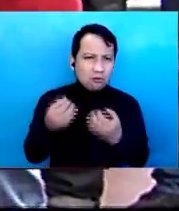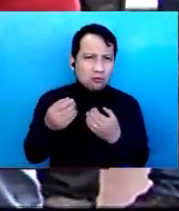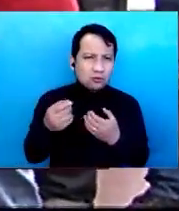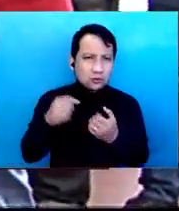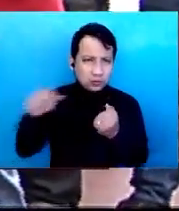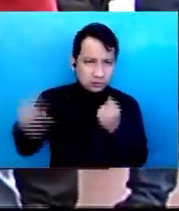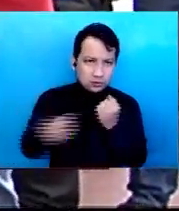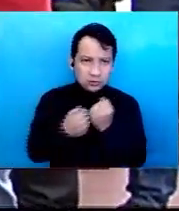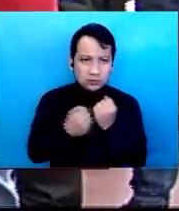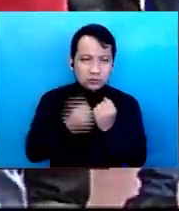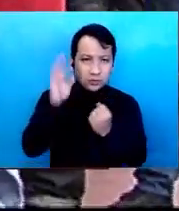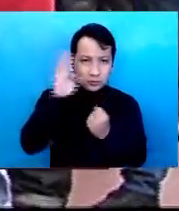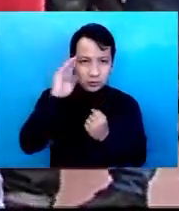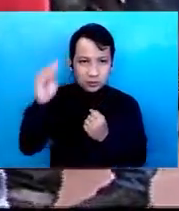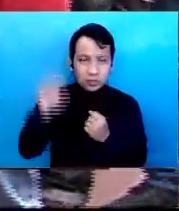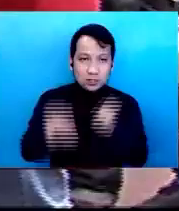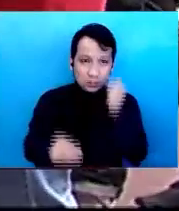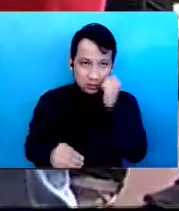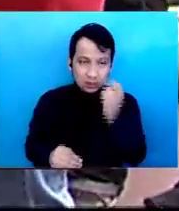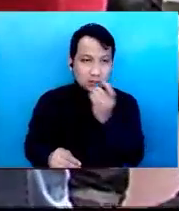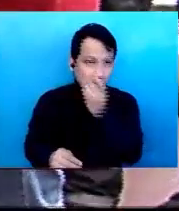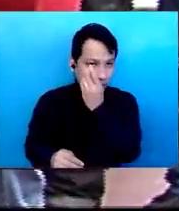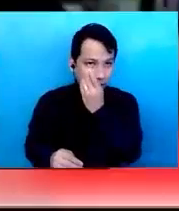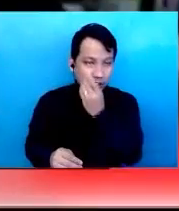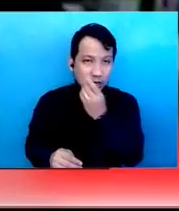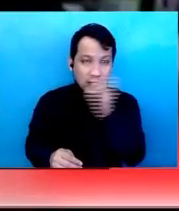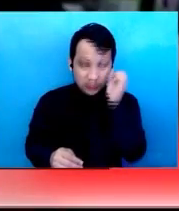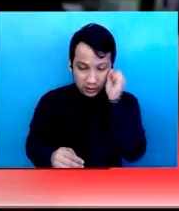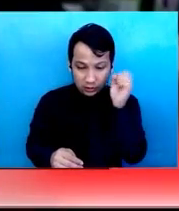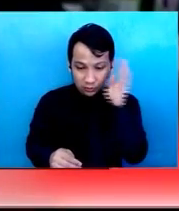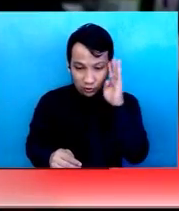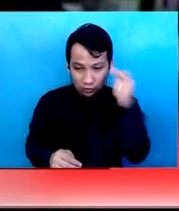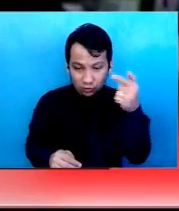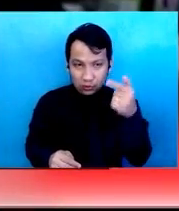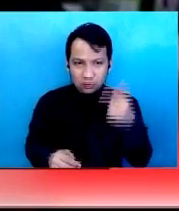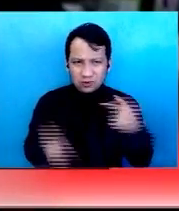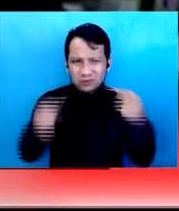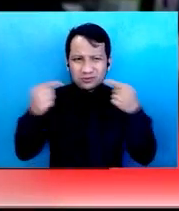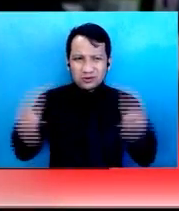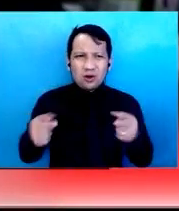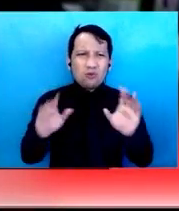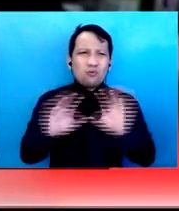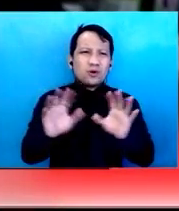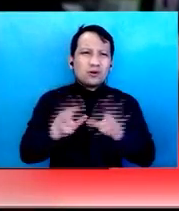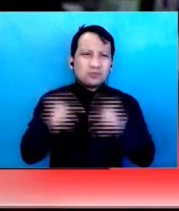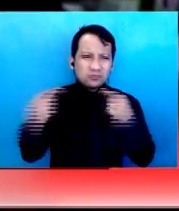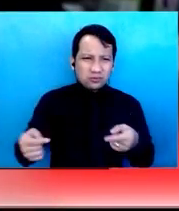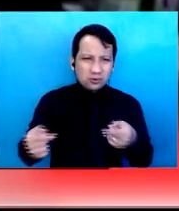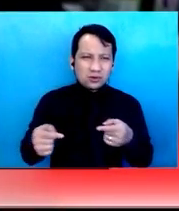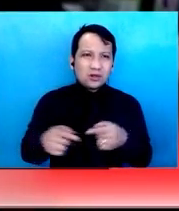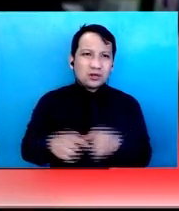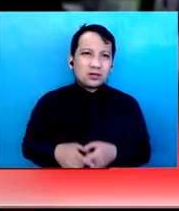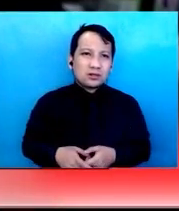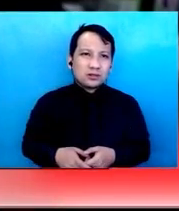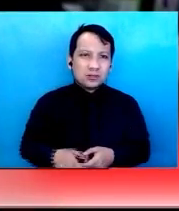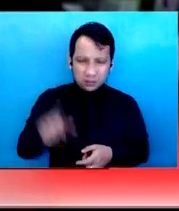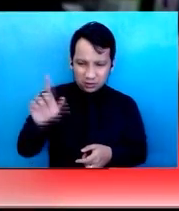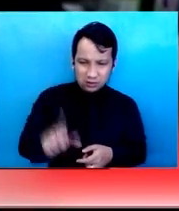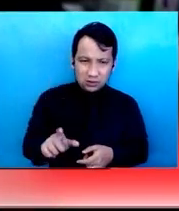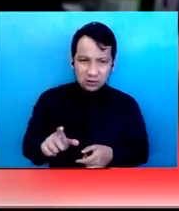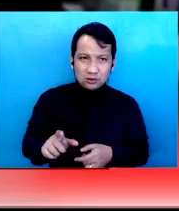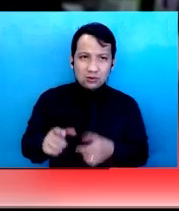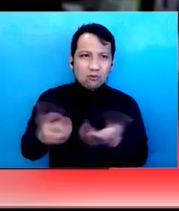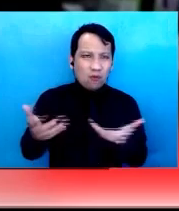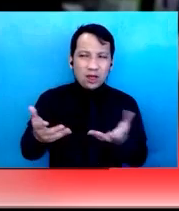supporters ni BBM at ni Senator Bongo. Sana wag magtirahan or sana there's no below the belt parang play